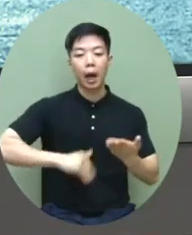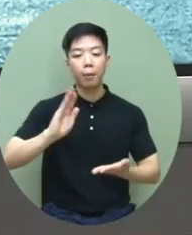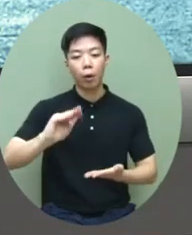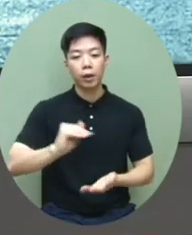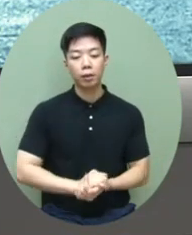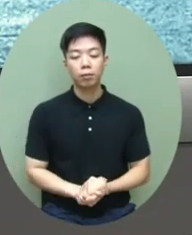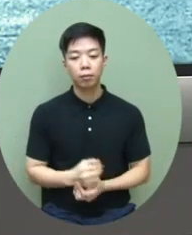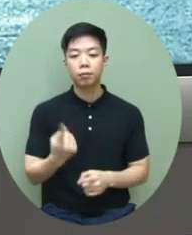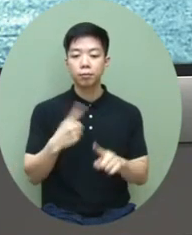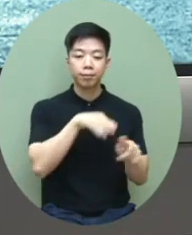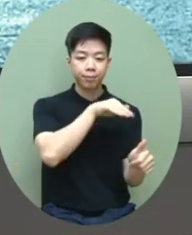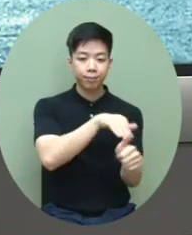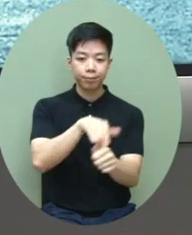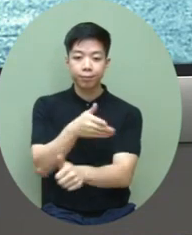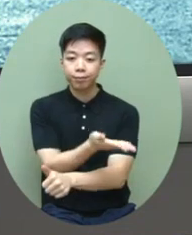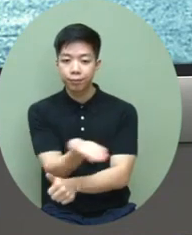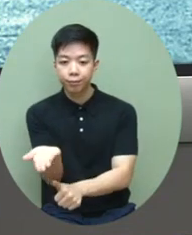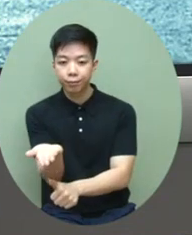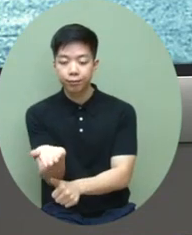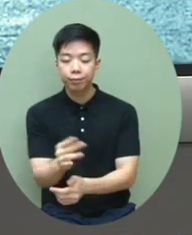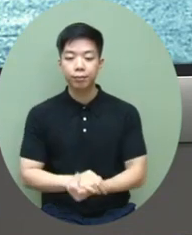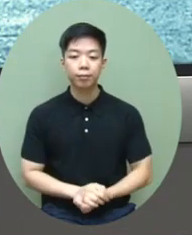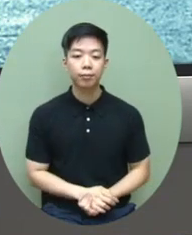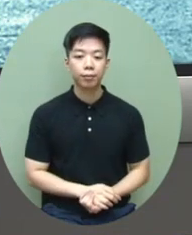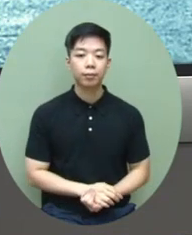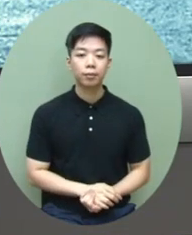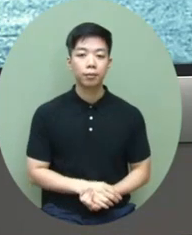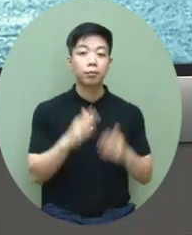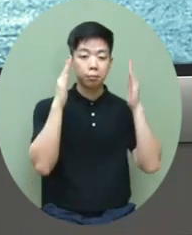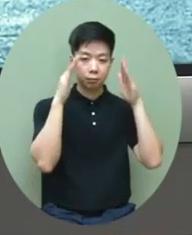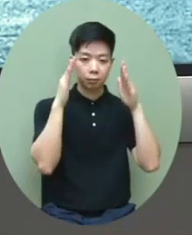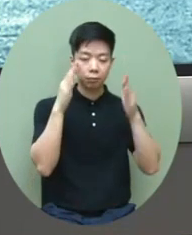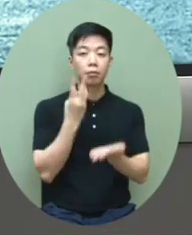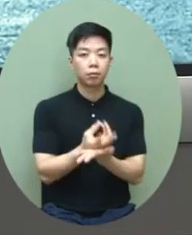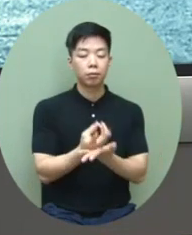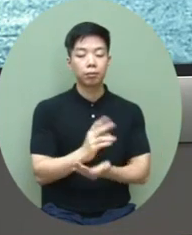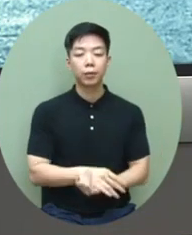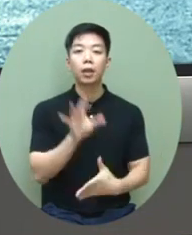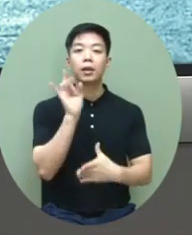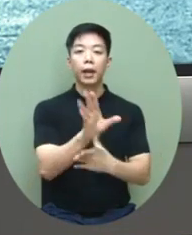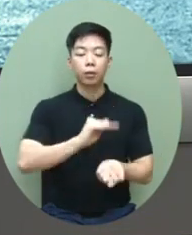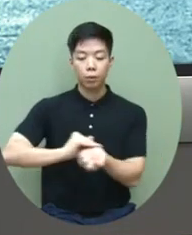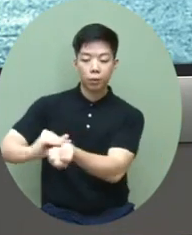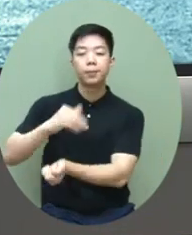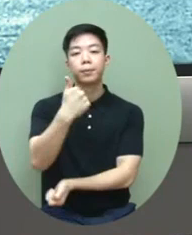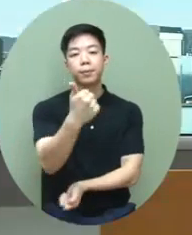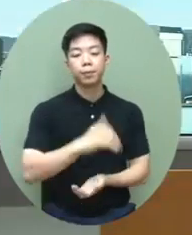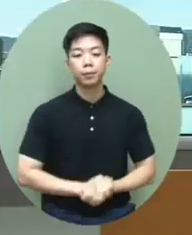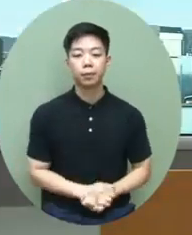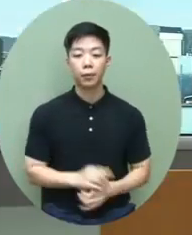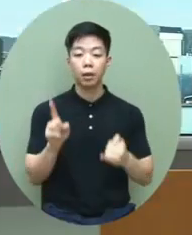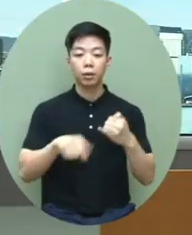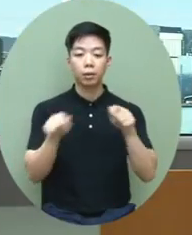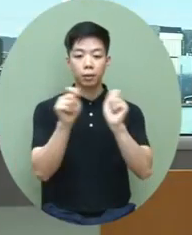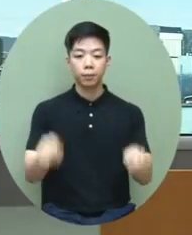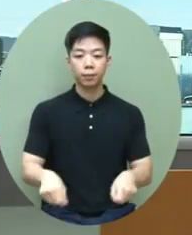眾咧係即係對呢件事要即係小心啲，同埋要做得快啲咯嚇。 我哋問最後一